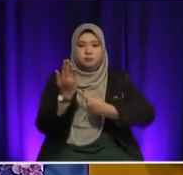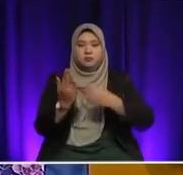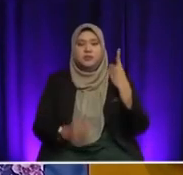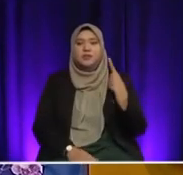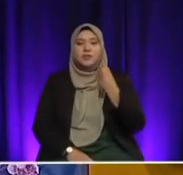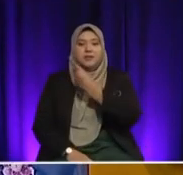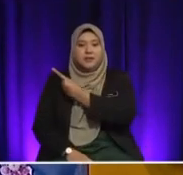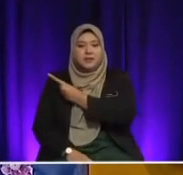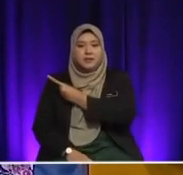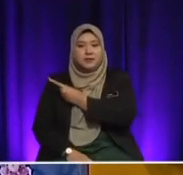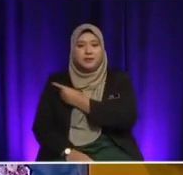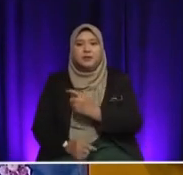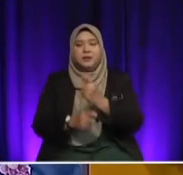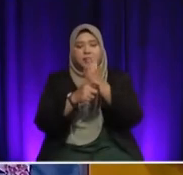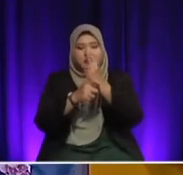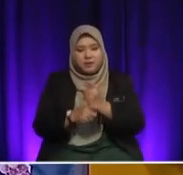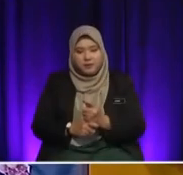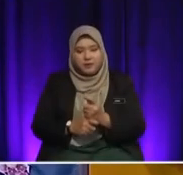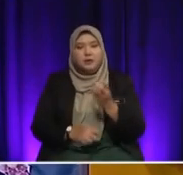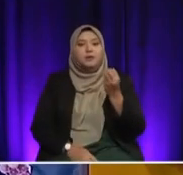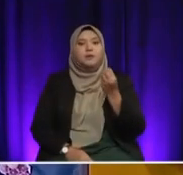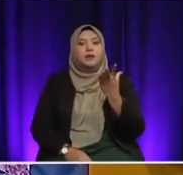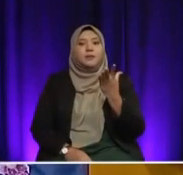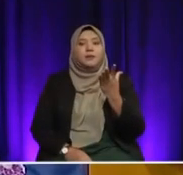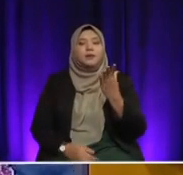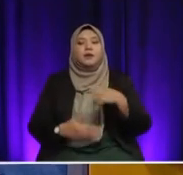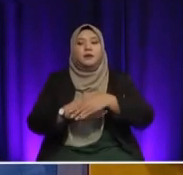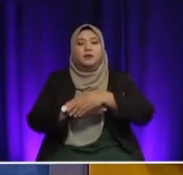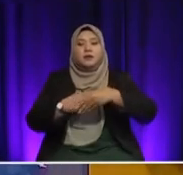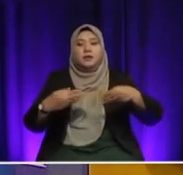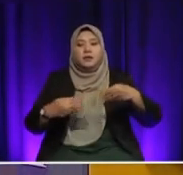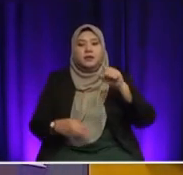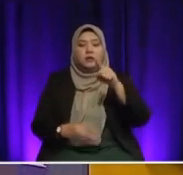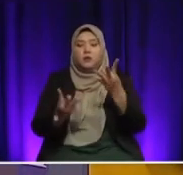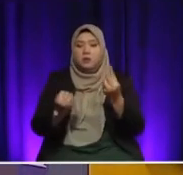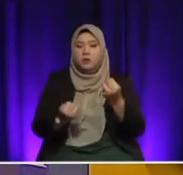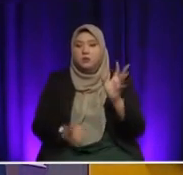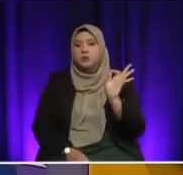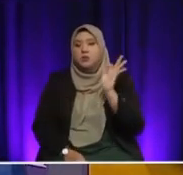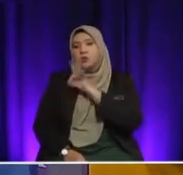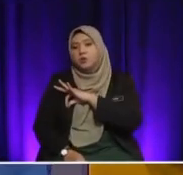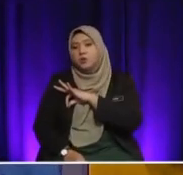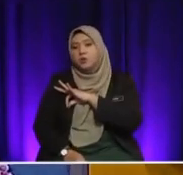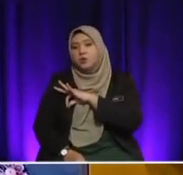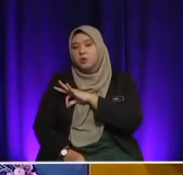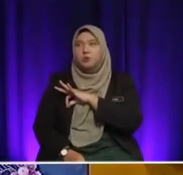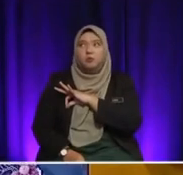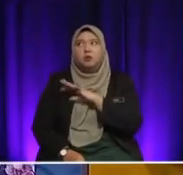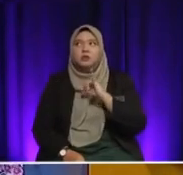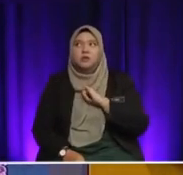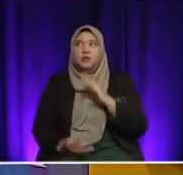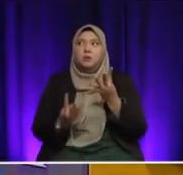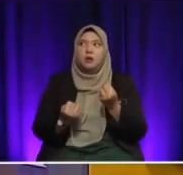saya nak untung RM2. Saya nak untung 50 sen. Okay, kita boleh sama ada kita tetapkan nilai atau kita ikut